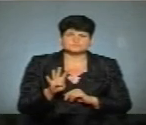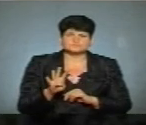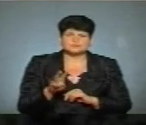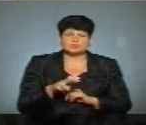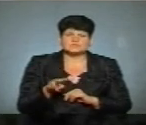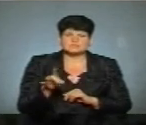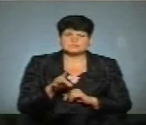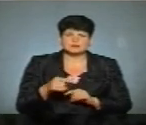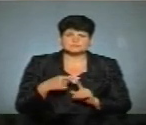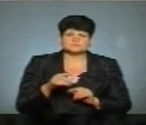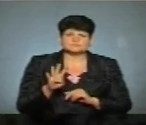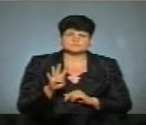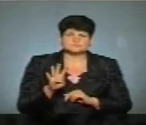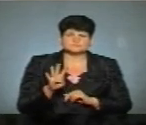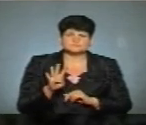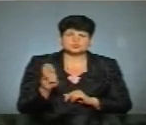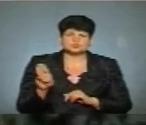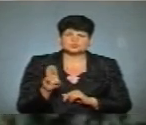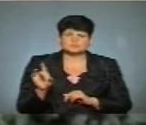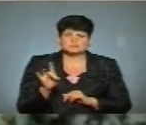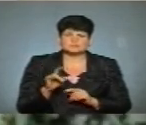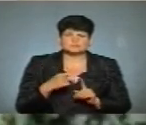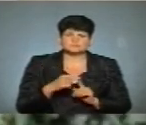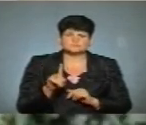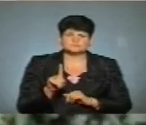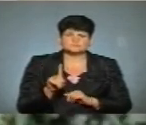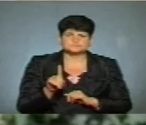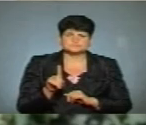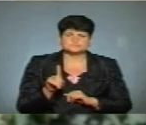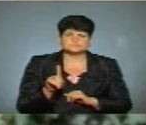Монастирський район – 4, Шумський – 1,